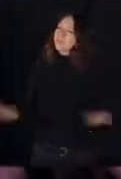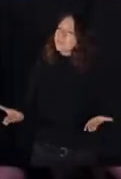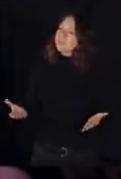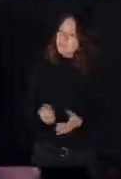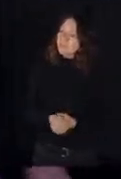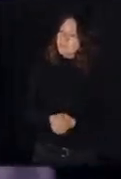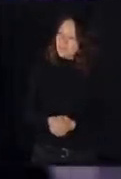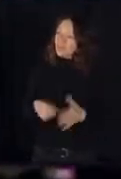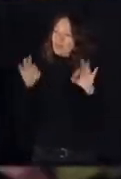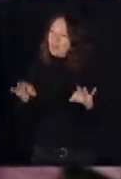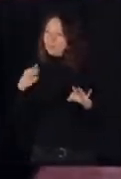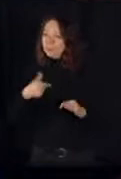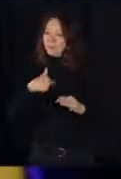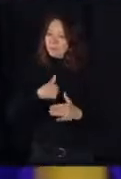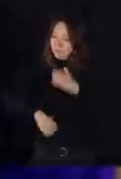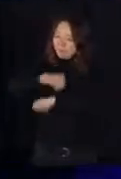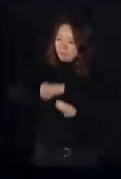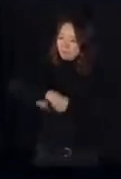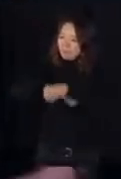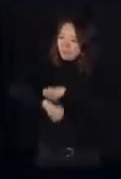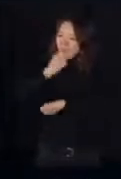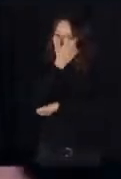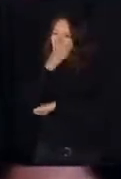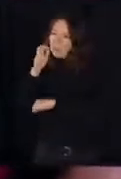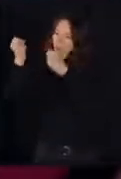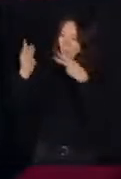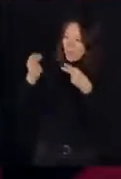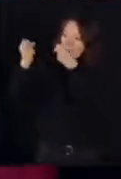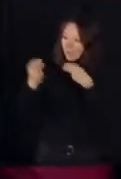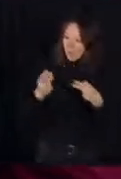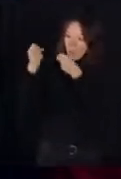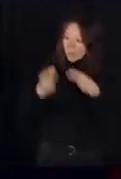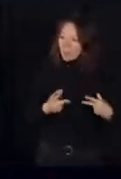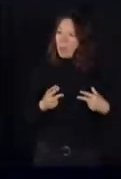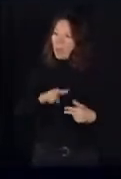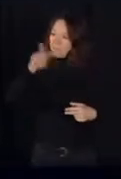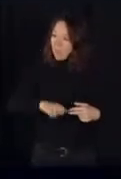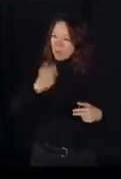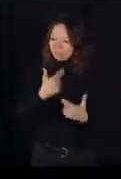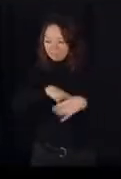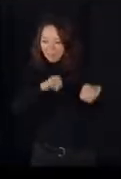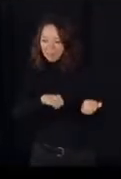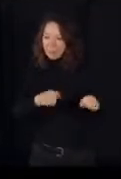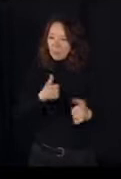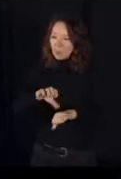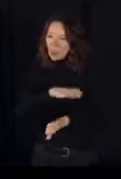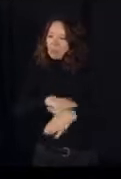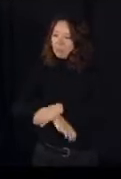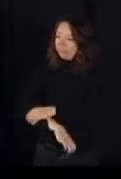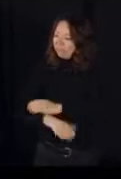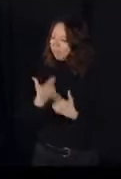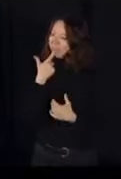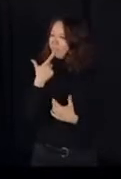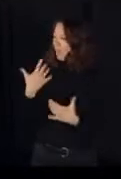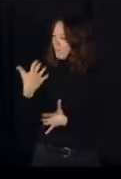On a réalisé plus de 300 événements avec une détermination et une volonté chevillée au corps,